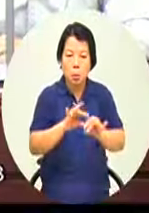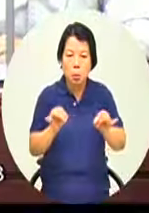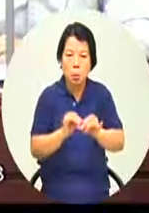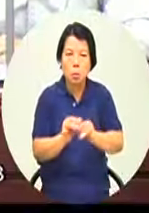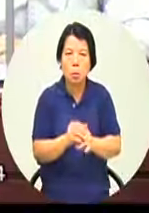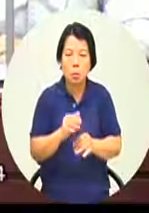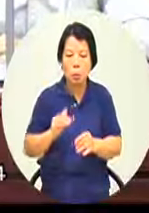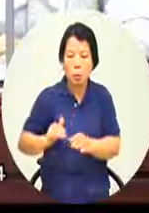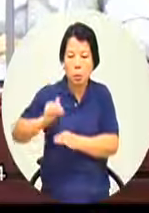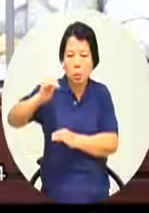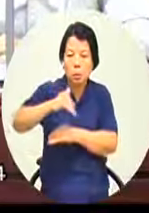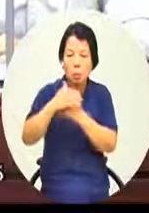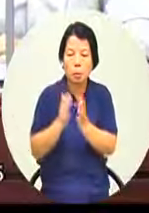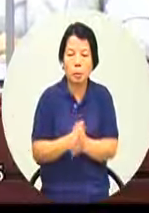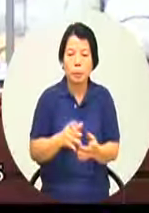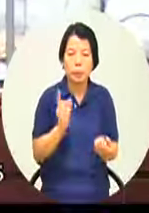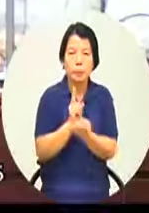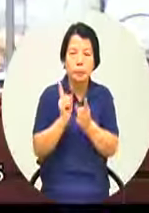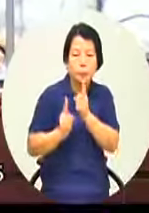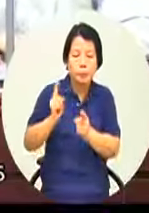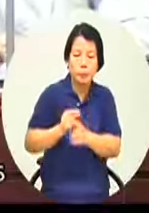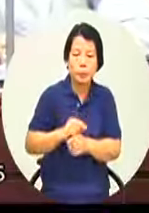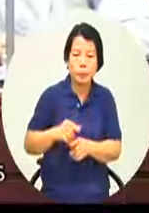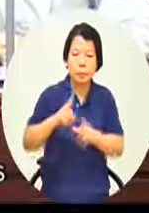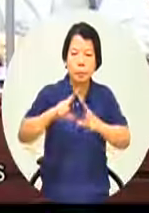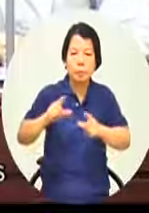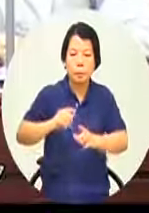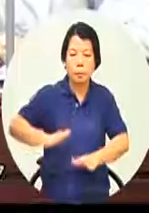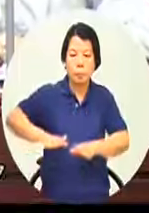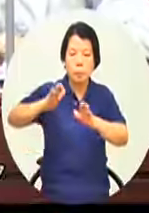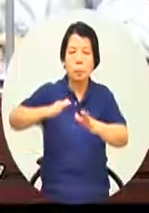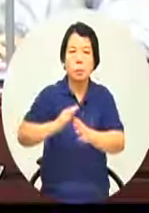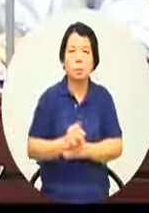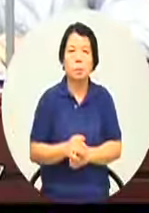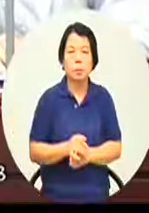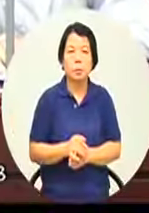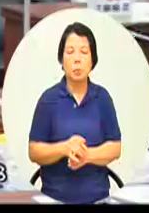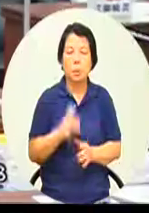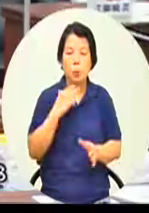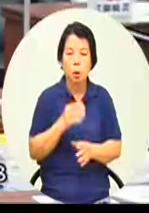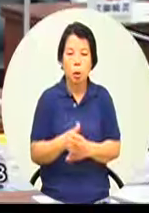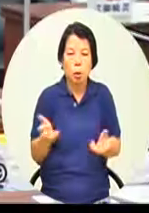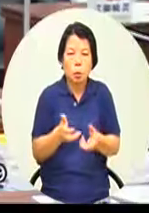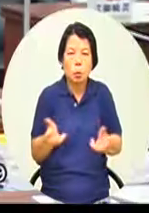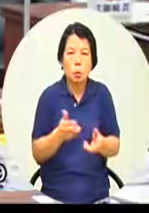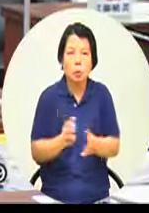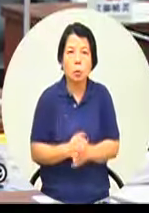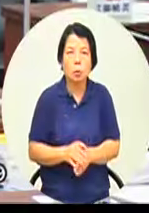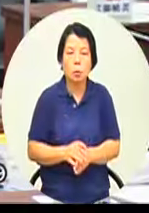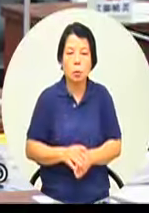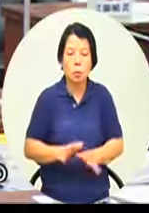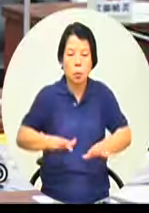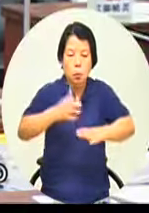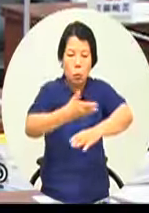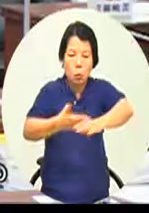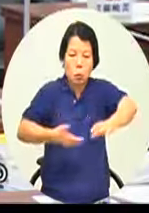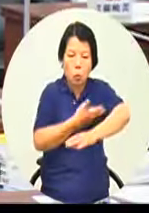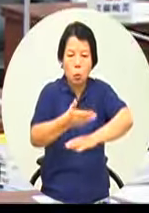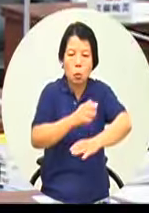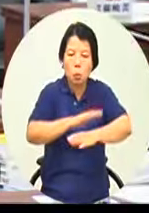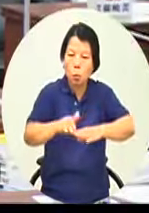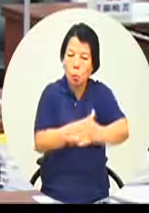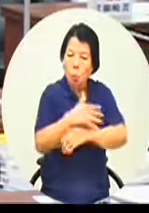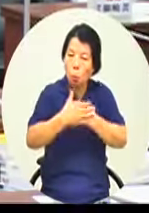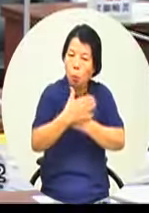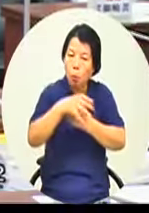比我们大潮的这一个水位高还要低。 所以自洪池并不是100%保证鼓山不会淹水。 对，